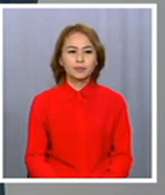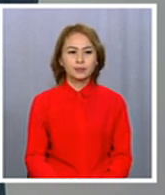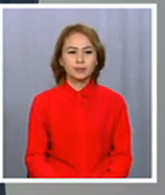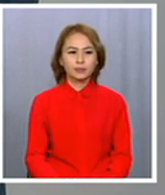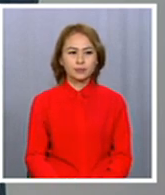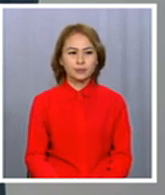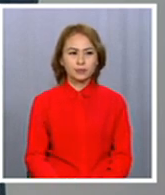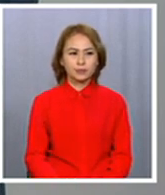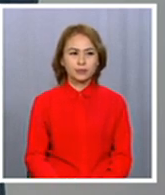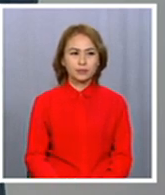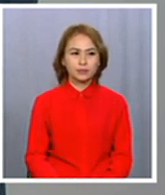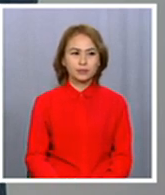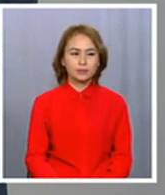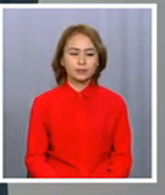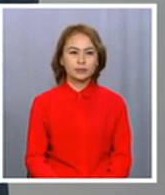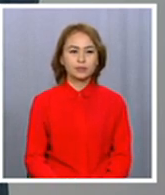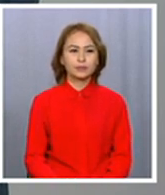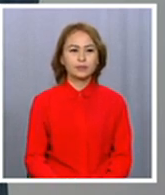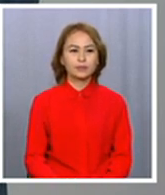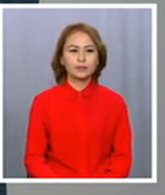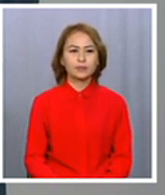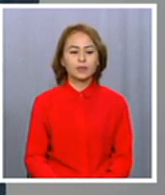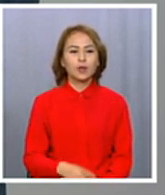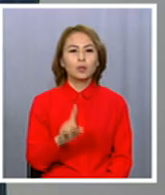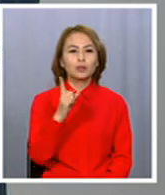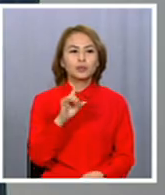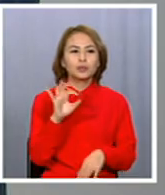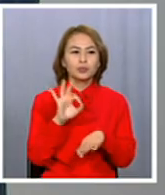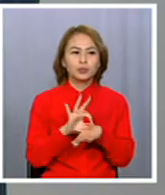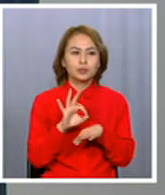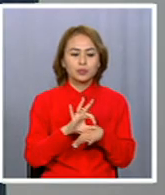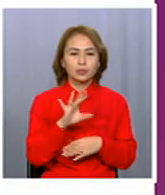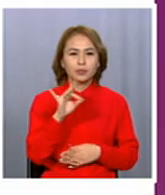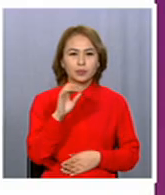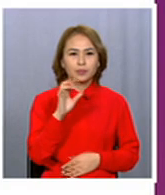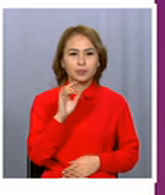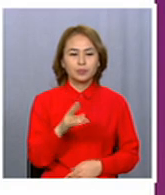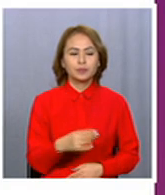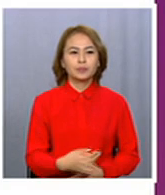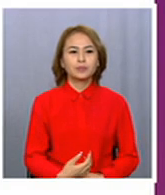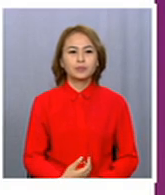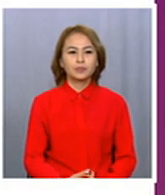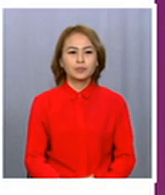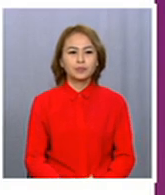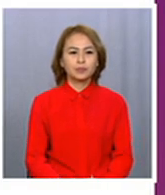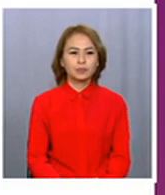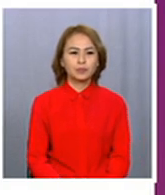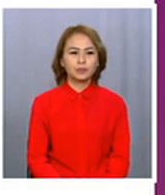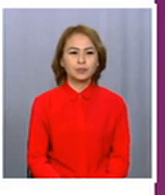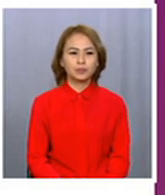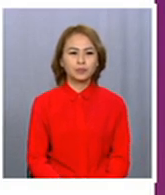Робик». Ребята, почему заболел Робик, как вы думаете?